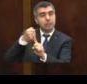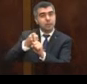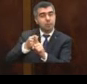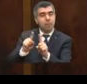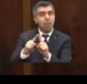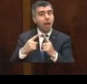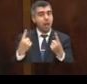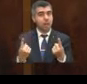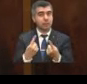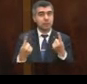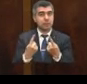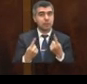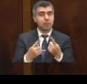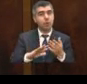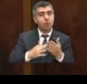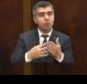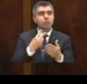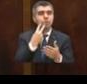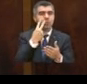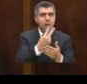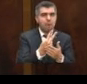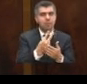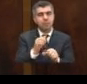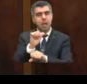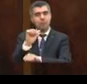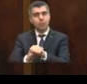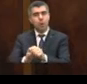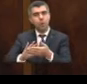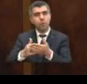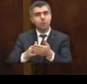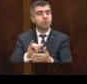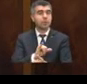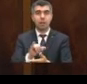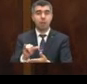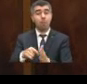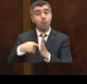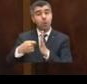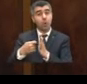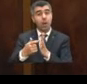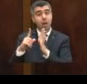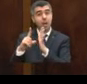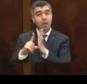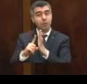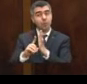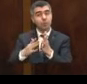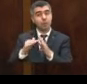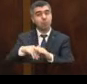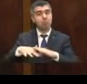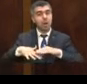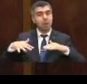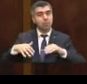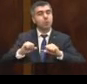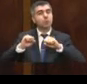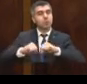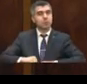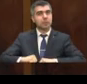عادية، ولا ونحن عاد غادي نشوفوا هذا النظام وغادي نديروا له. احنا الآن مشروع القانون معروض على مجلس النواب، سنصادق عليه إن